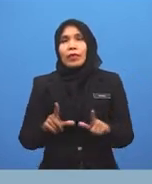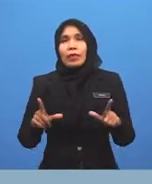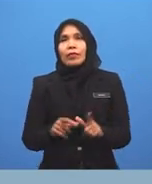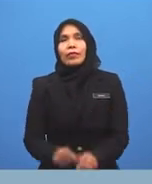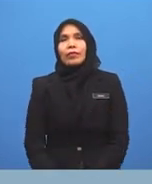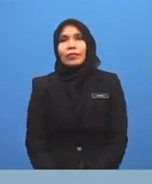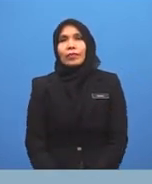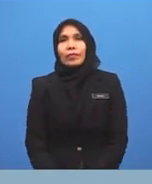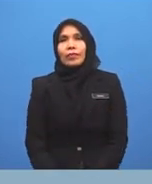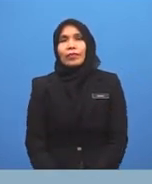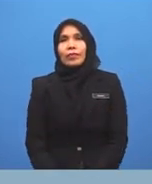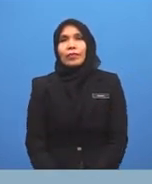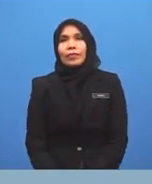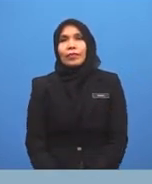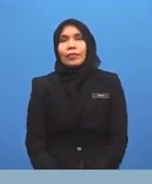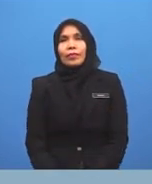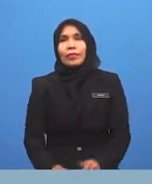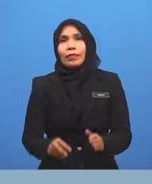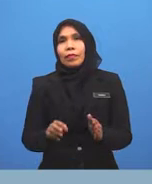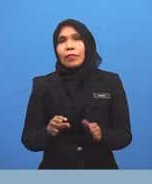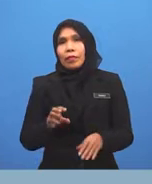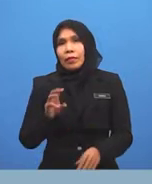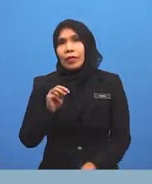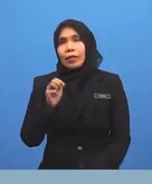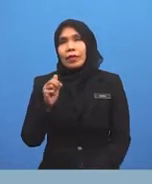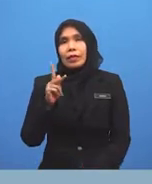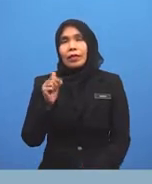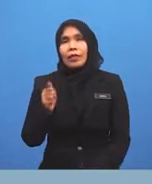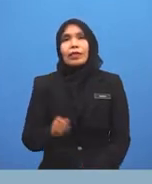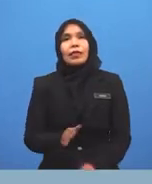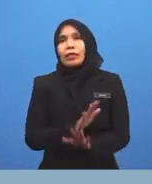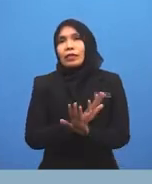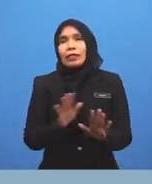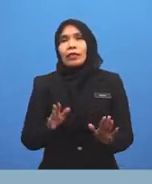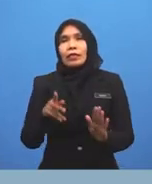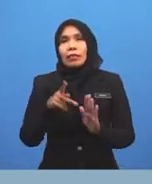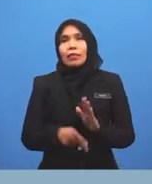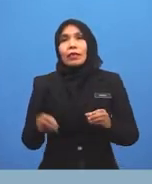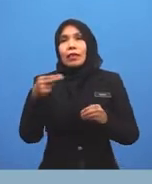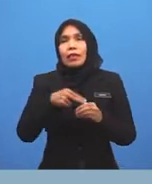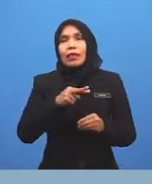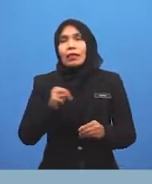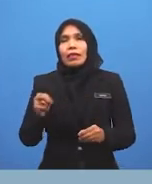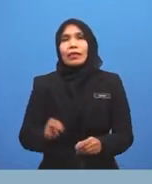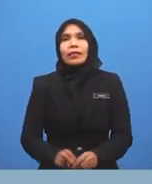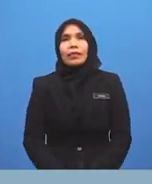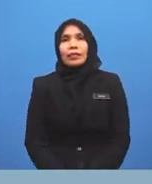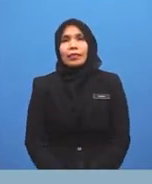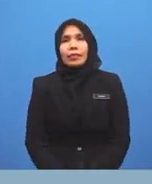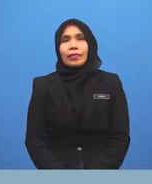Oleh kerana tiada pemotongan flux berlaku, maka tiada penghasilan DGE dan arus